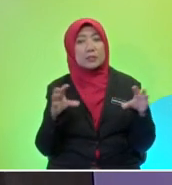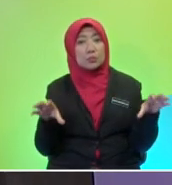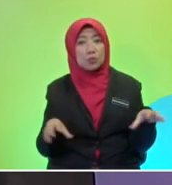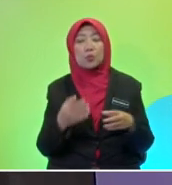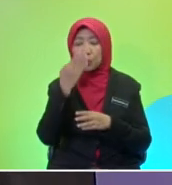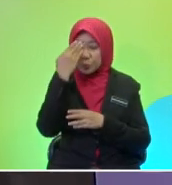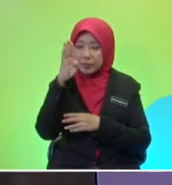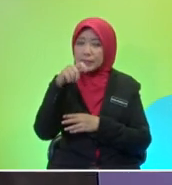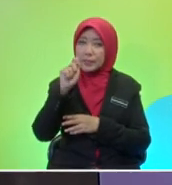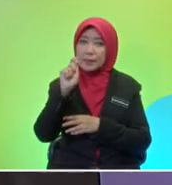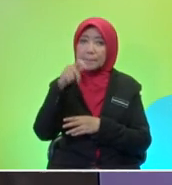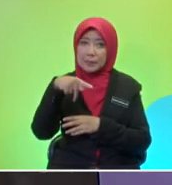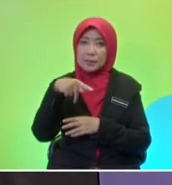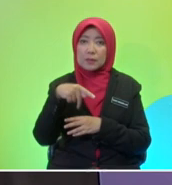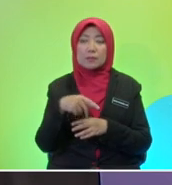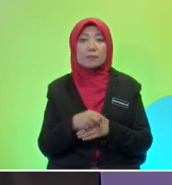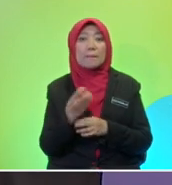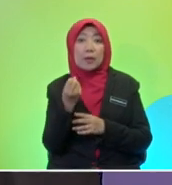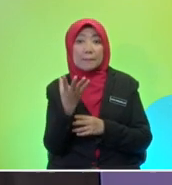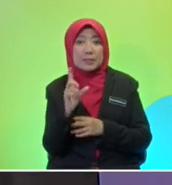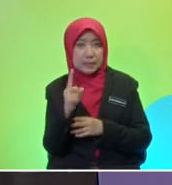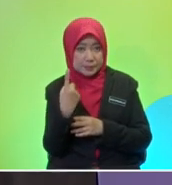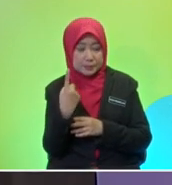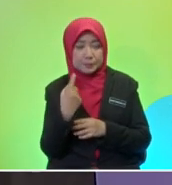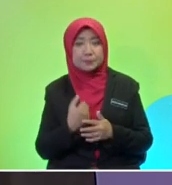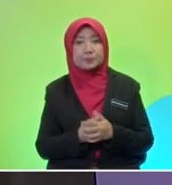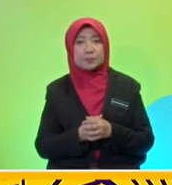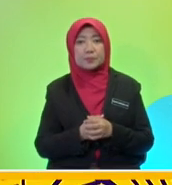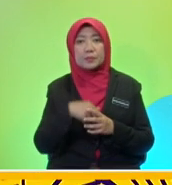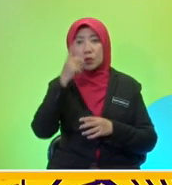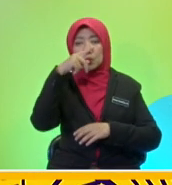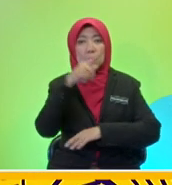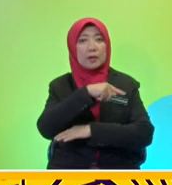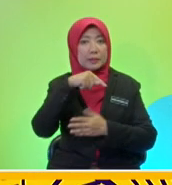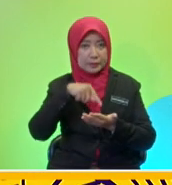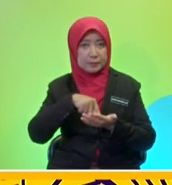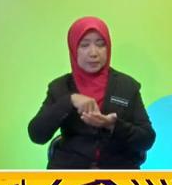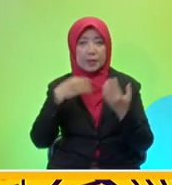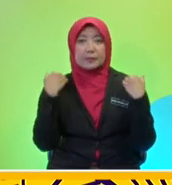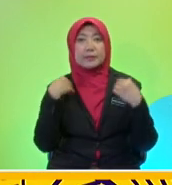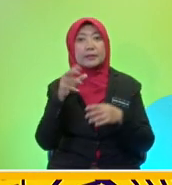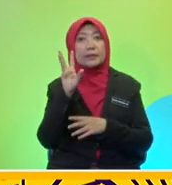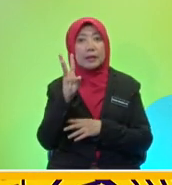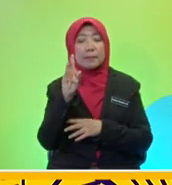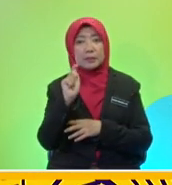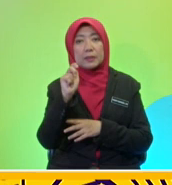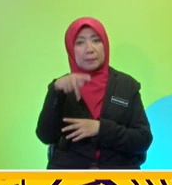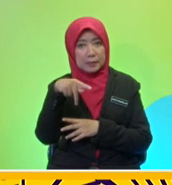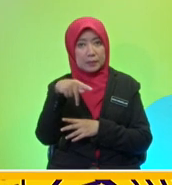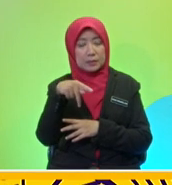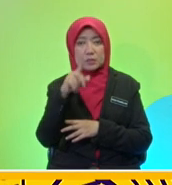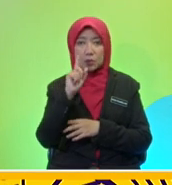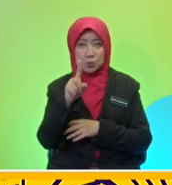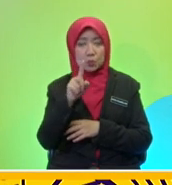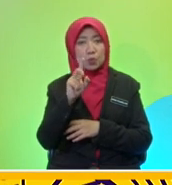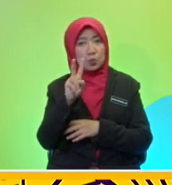murid-muri tv-nya berapa saja Oke jadi untuk kepada hari ini dalam matematika kita ada 6 tipis semua Oke tipis